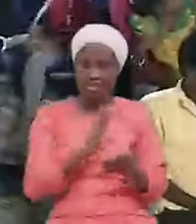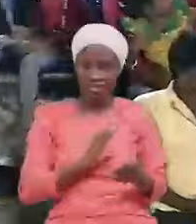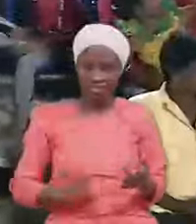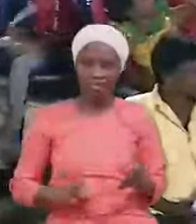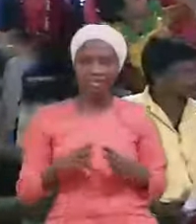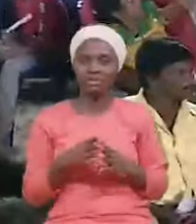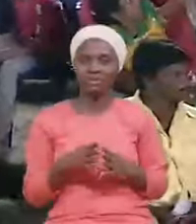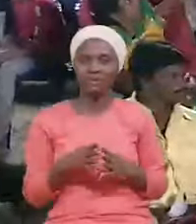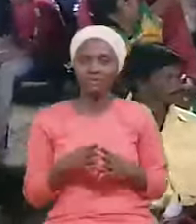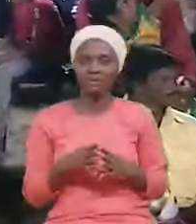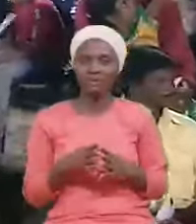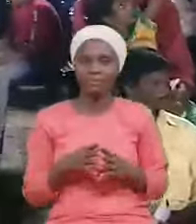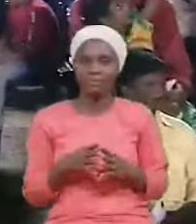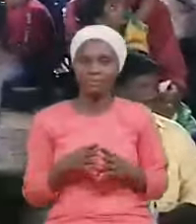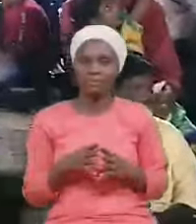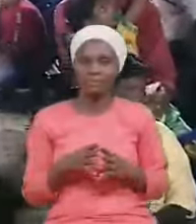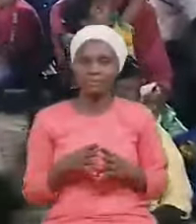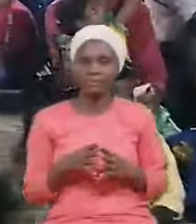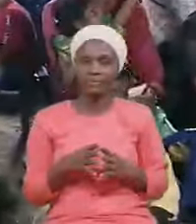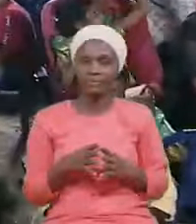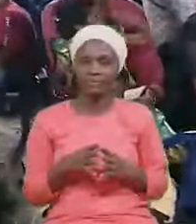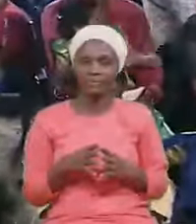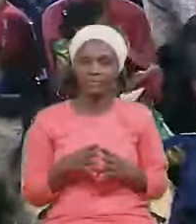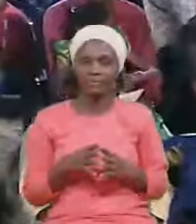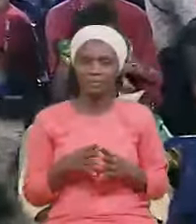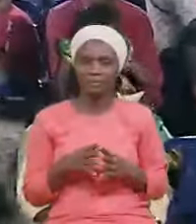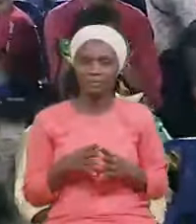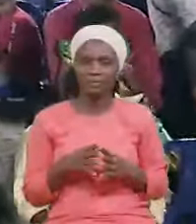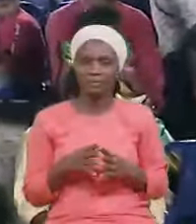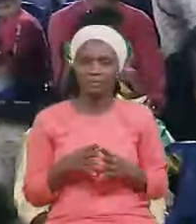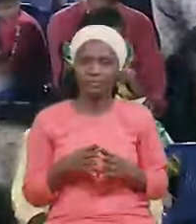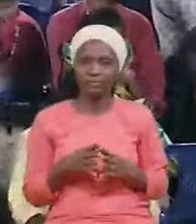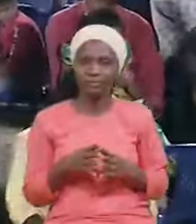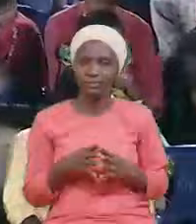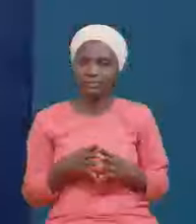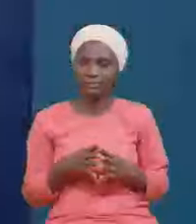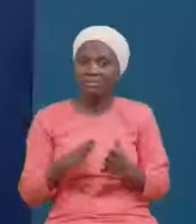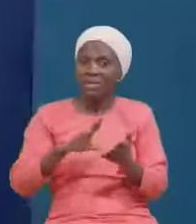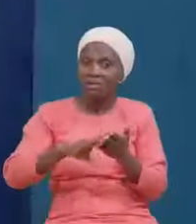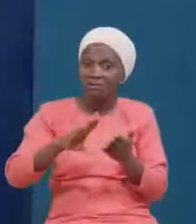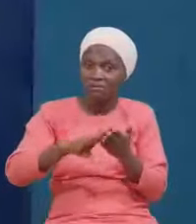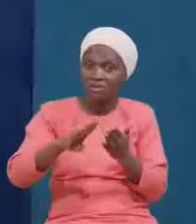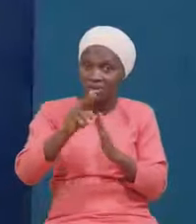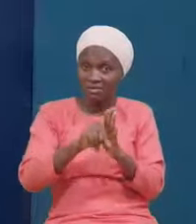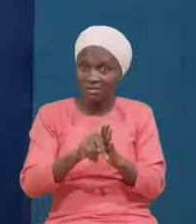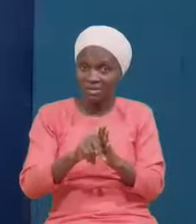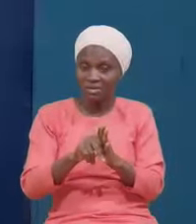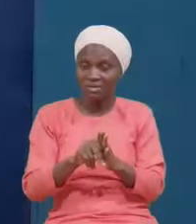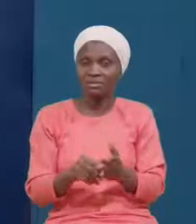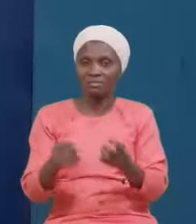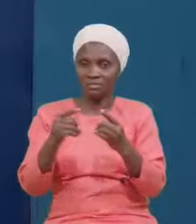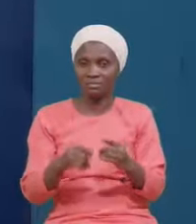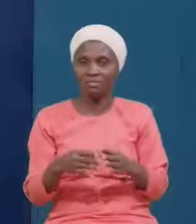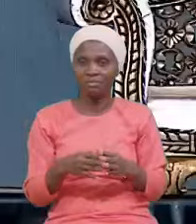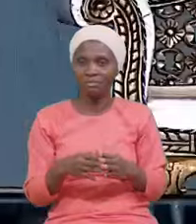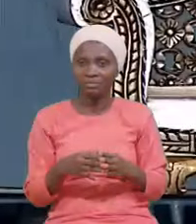రోజున మీరు దేని కోసమైతే వెదుకుతున్నారో అవన్నీ కూడా మీరు యేసులో కనుగొంటారు. Forgiveness in Christ. క్షమాపణ క్రీస్తులో